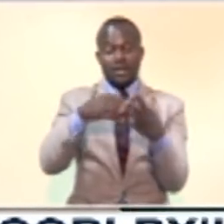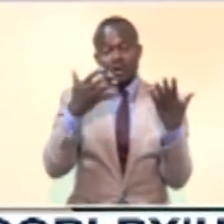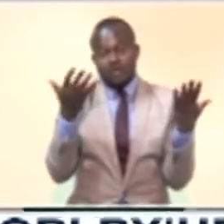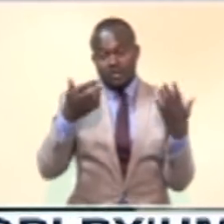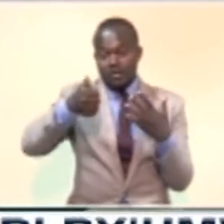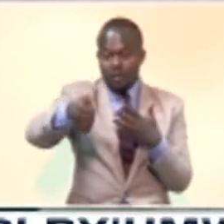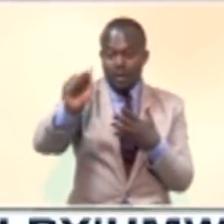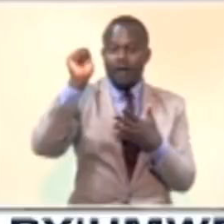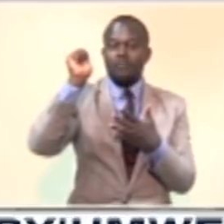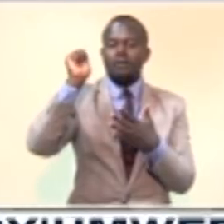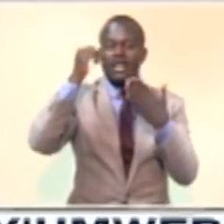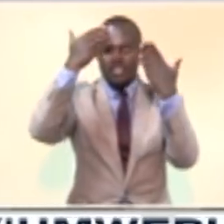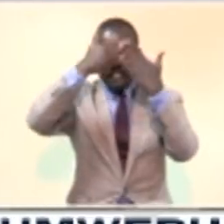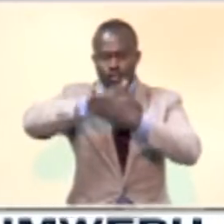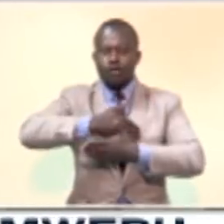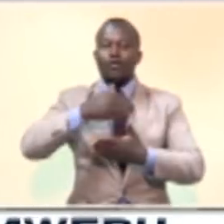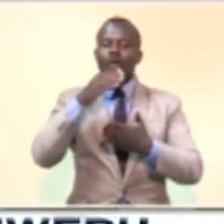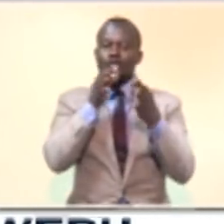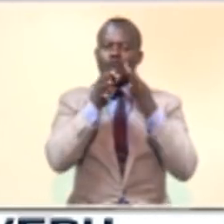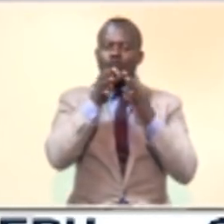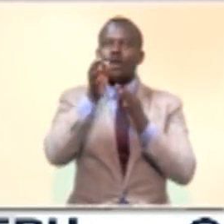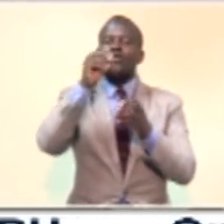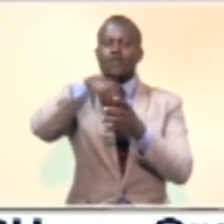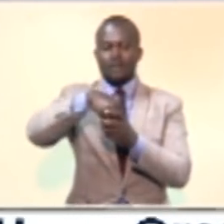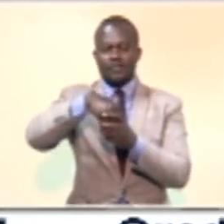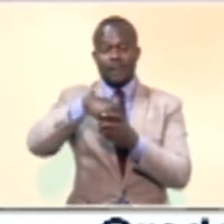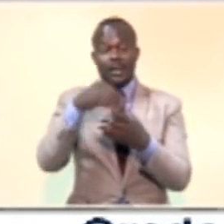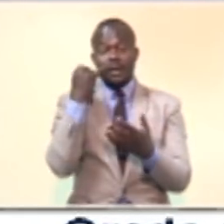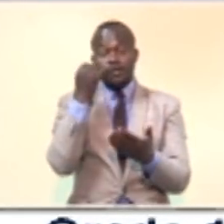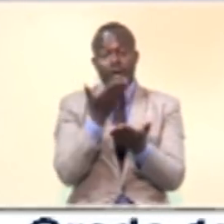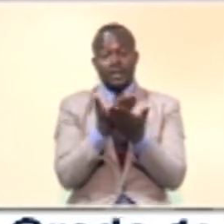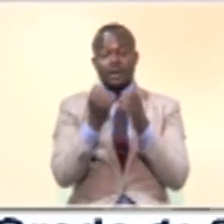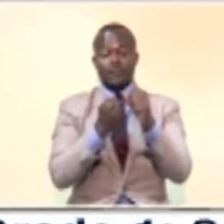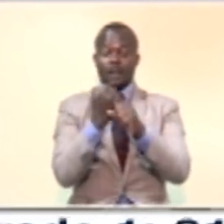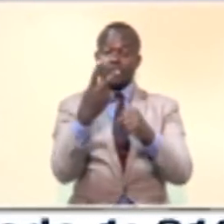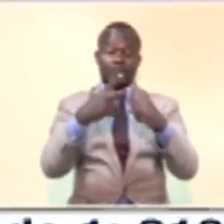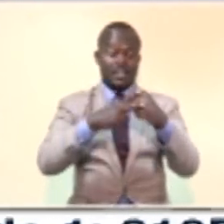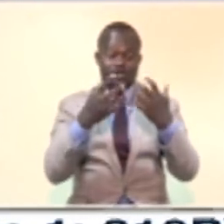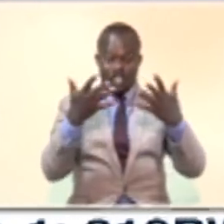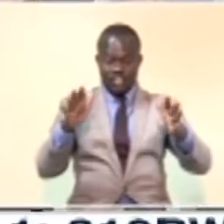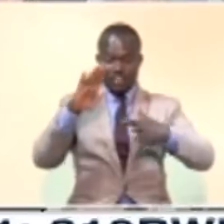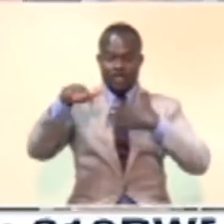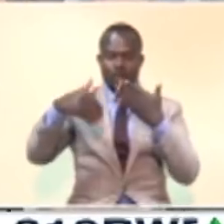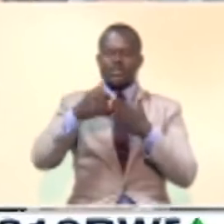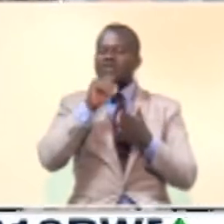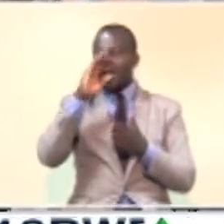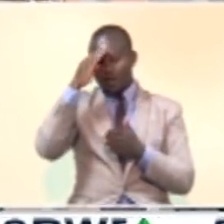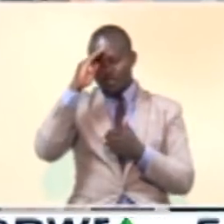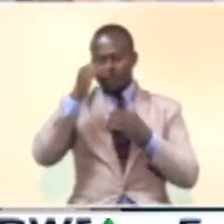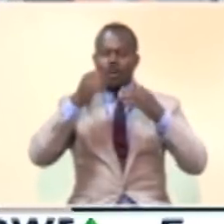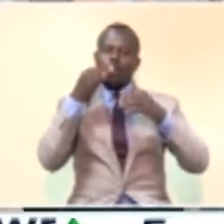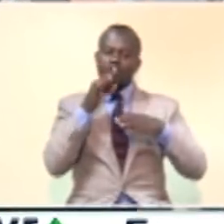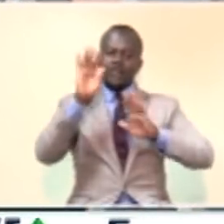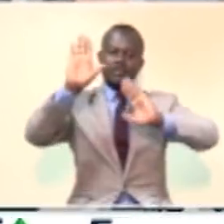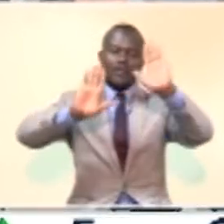bo ubwabo. Ati joro ribaruwa riraye. Yashimangiye ko nubwo bisabye hafi imyaka 27, nta gushidikanya ko Ubufaransa bwagize